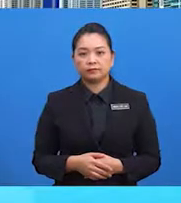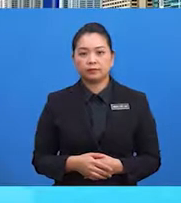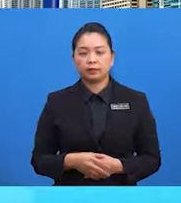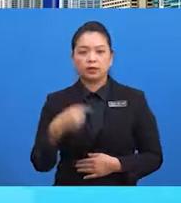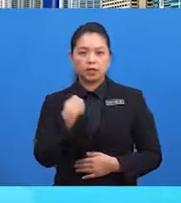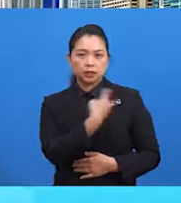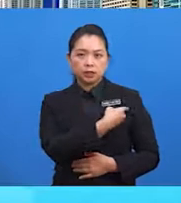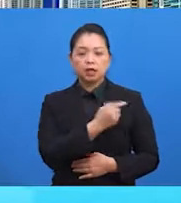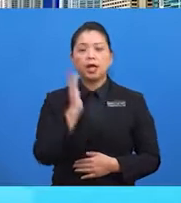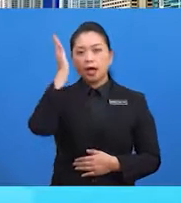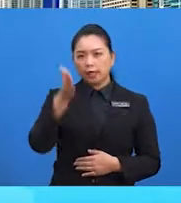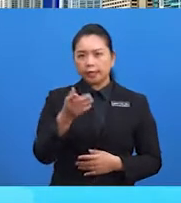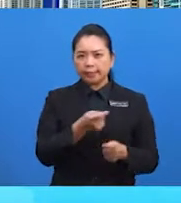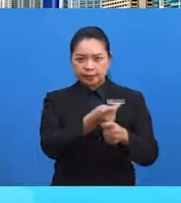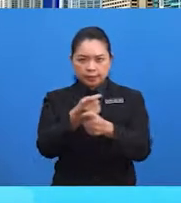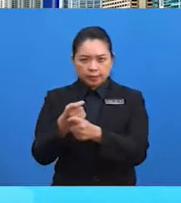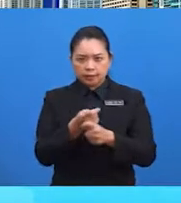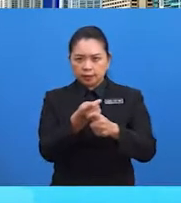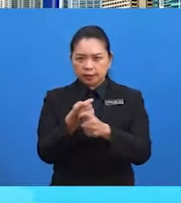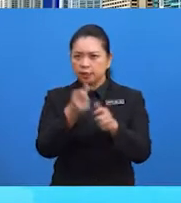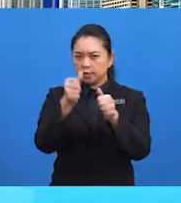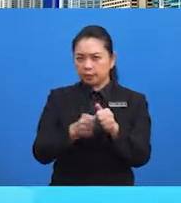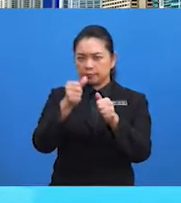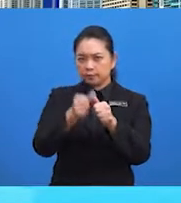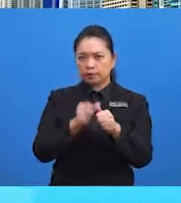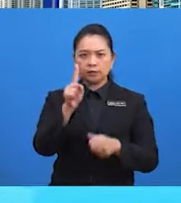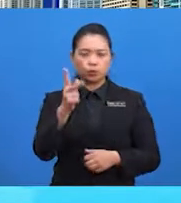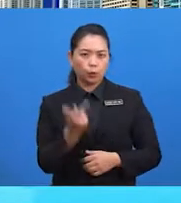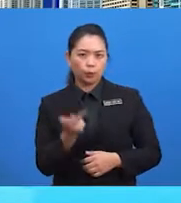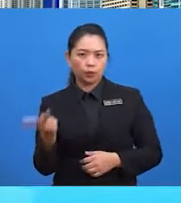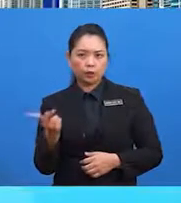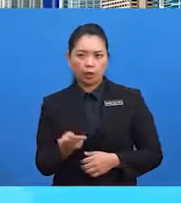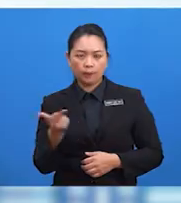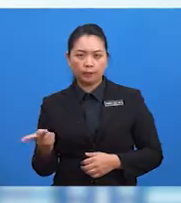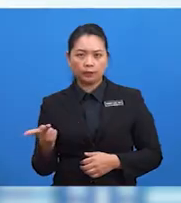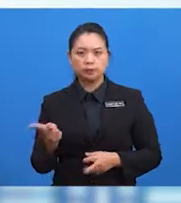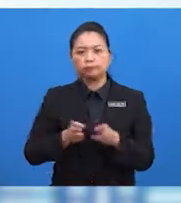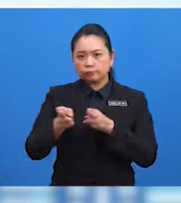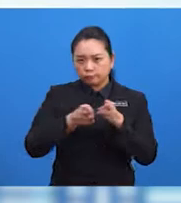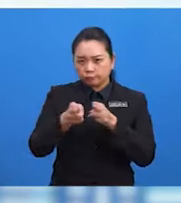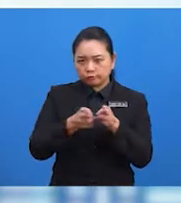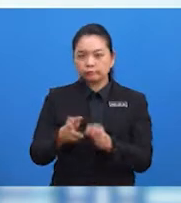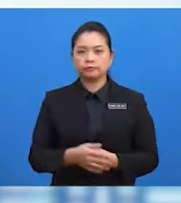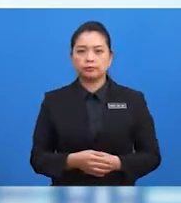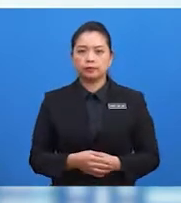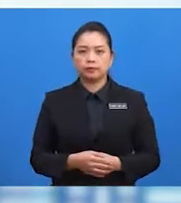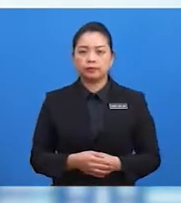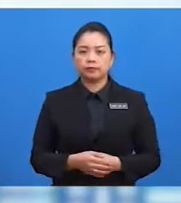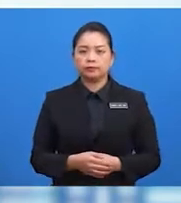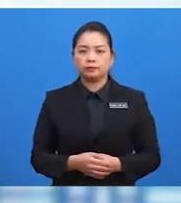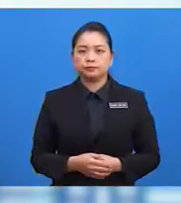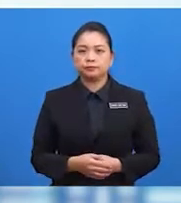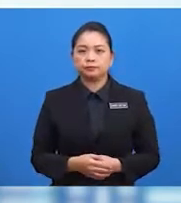Kita akan meneliti satu persatu komponen perbelanjaan mengurus. Yang pertama